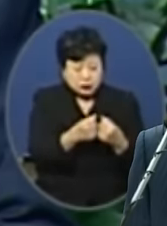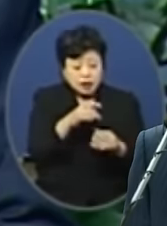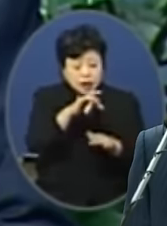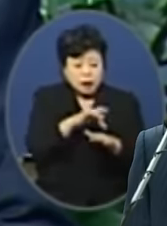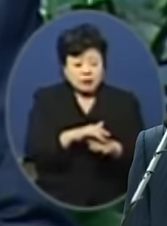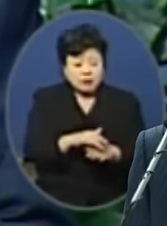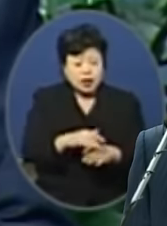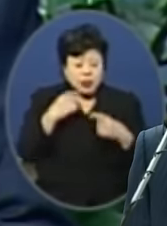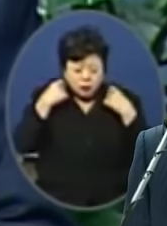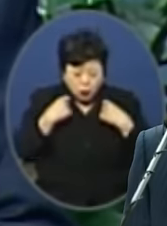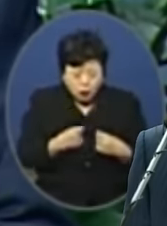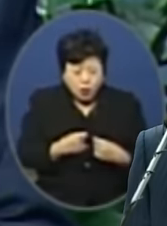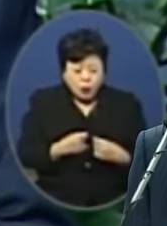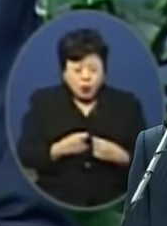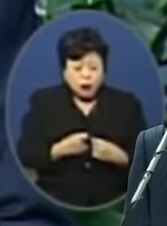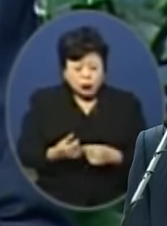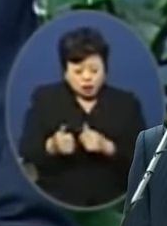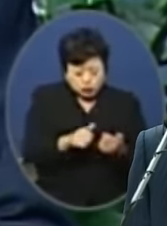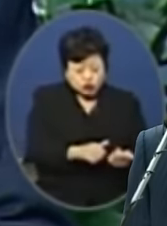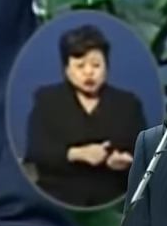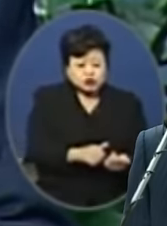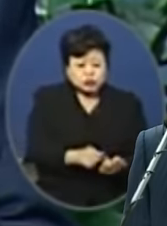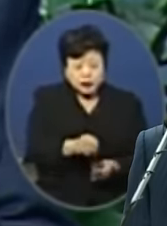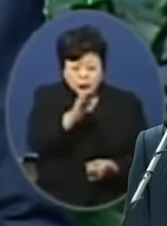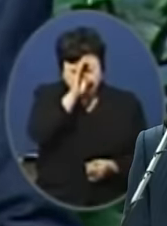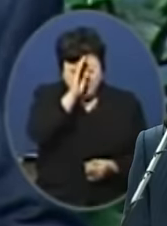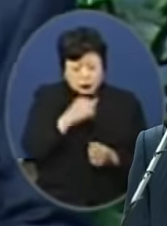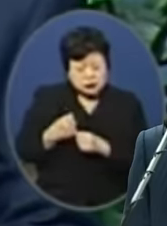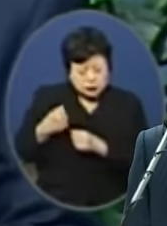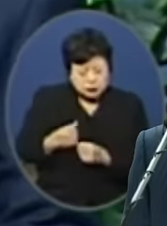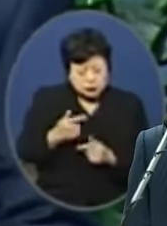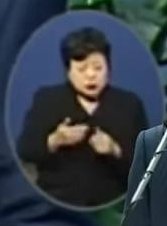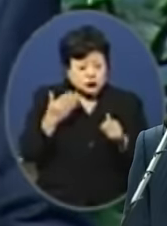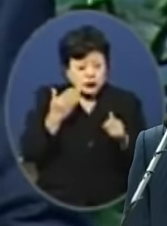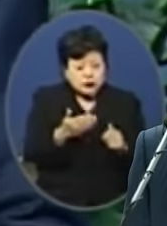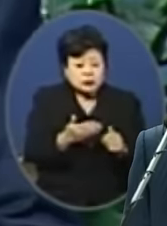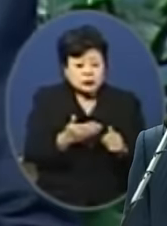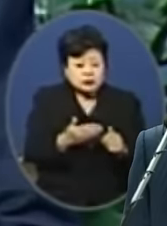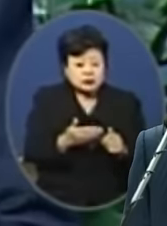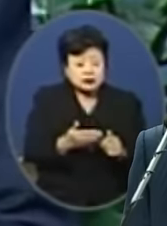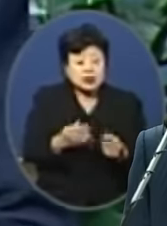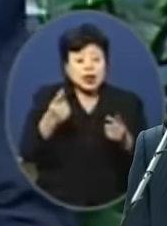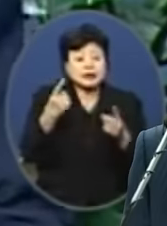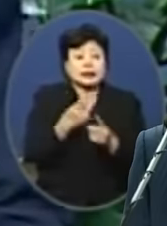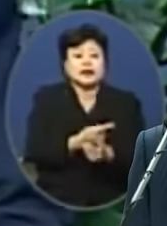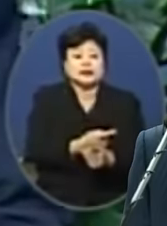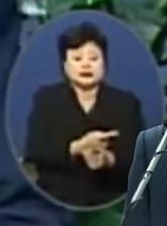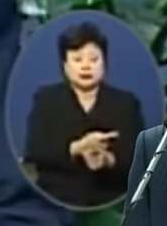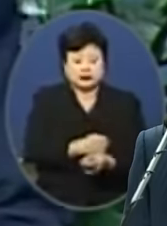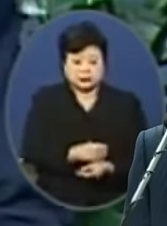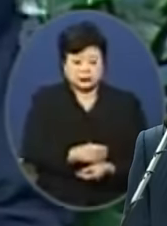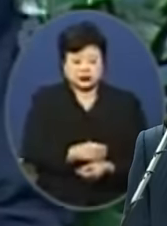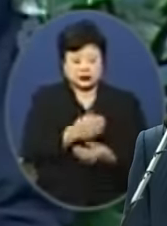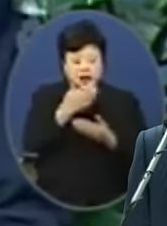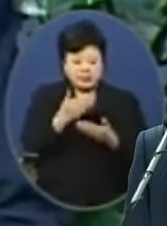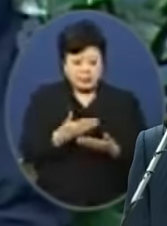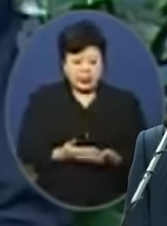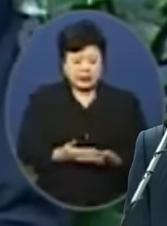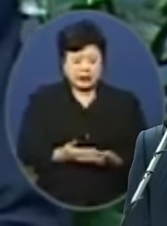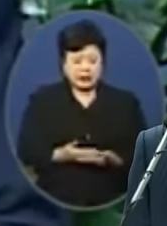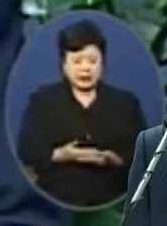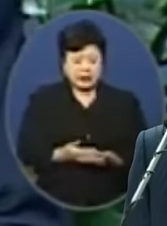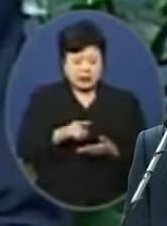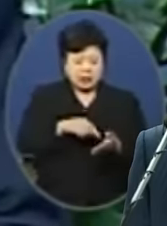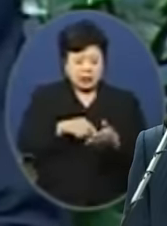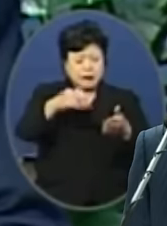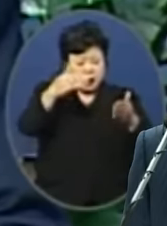목에 매단 죽음에 이르는 짐을 예수님은 다 대신으로 받아서